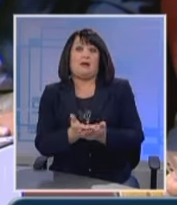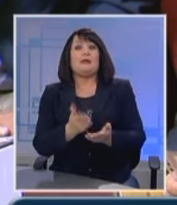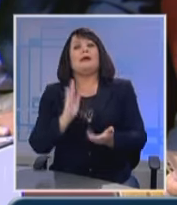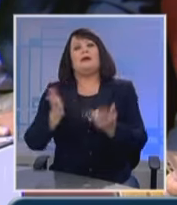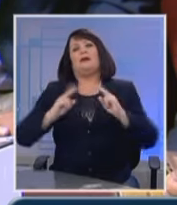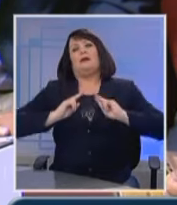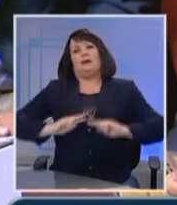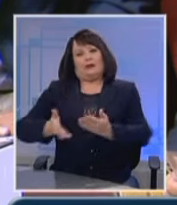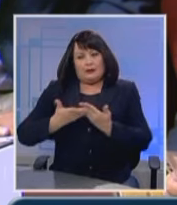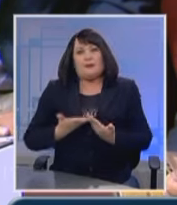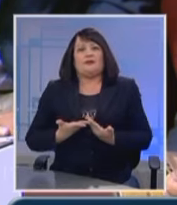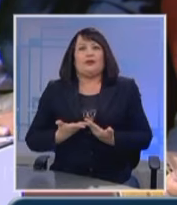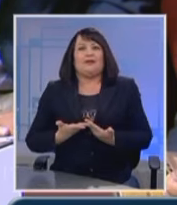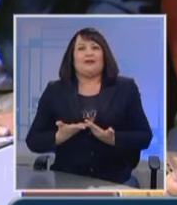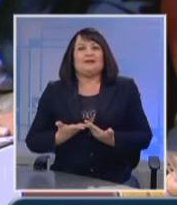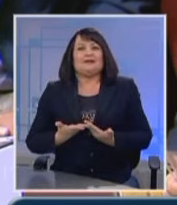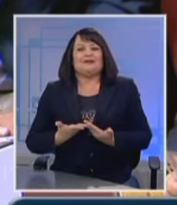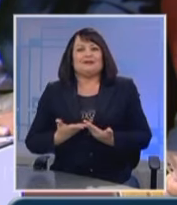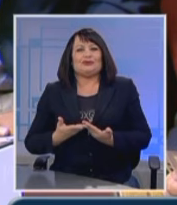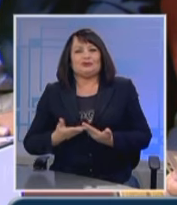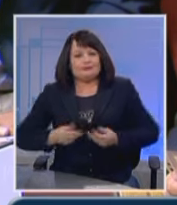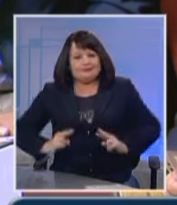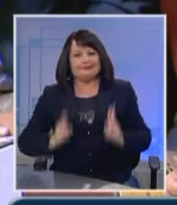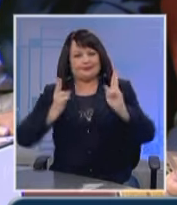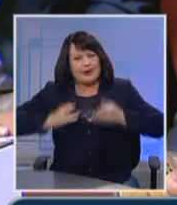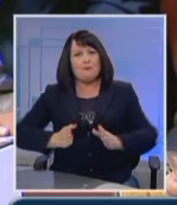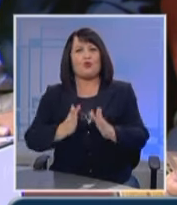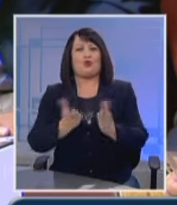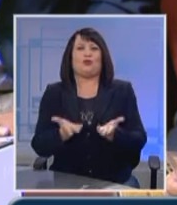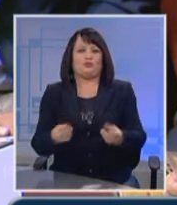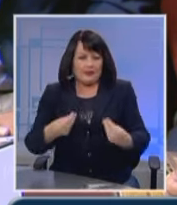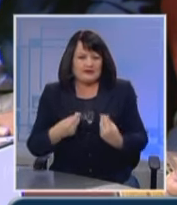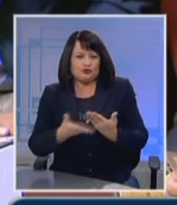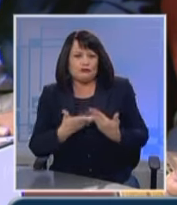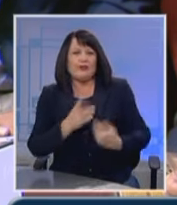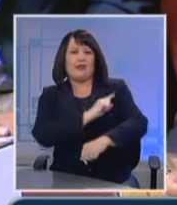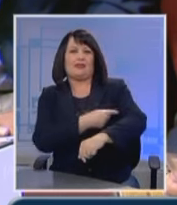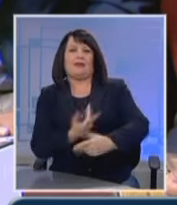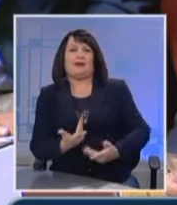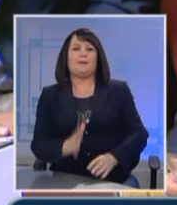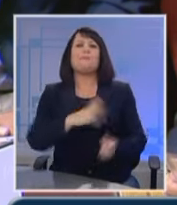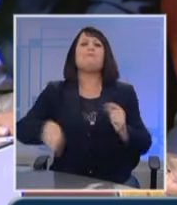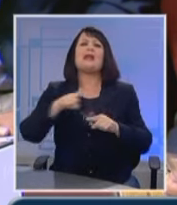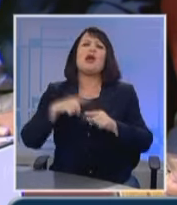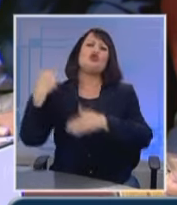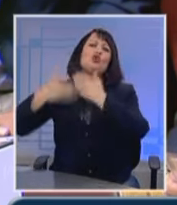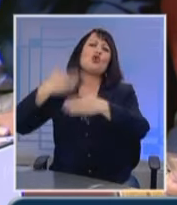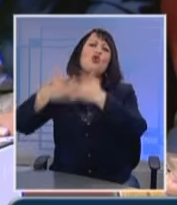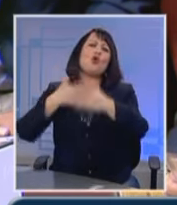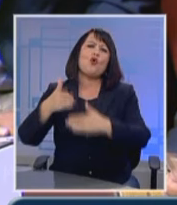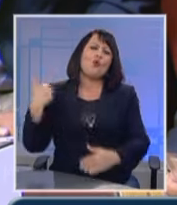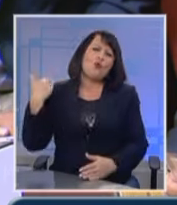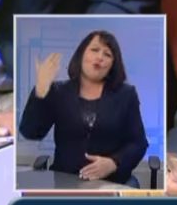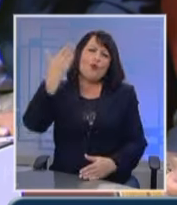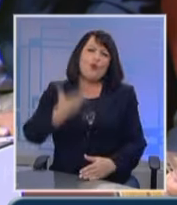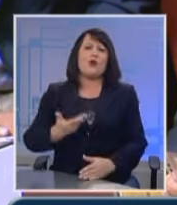Έλληνες αθλητές και θα τους δώσουν την έξτρα εκείνη ενέργεια να πάνε ακόμα πιο ψηλά. Ο ελληνικός λαός στη μακραίωνη ιστορία που έχει στη